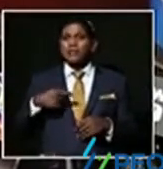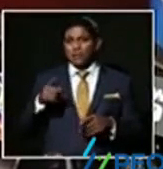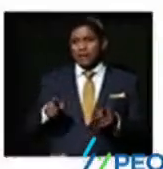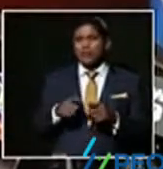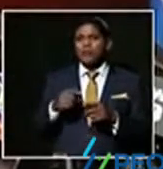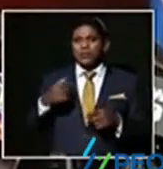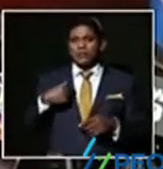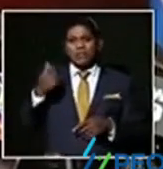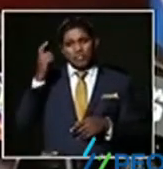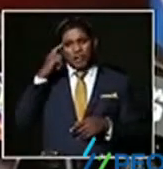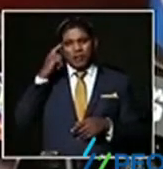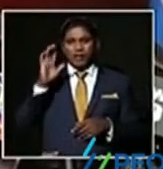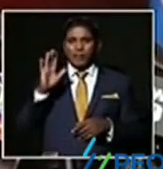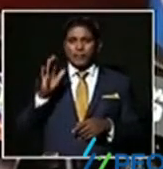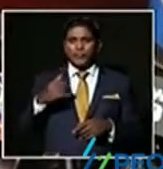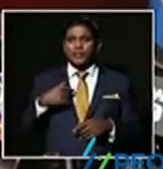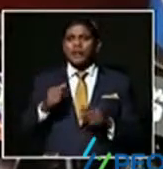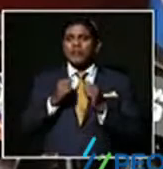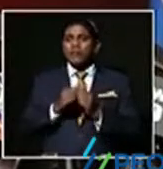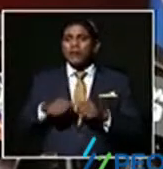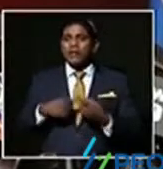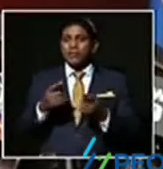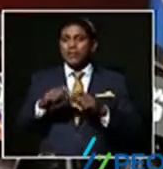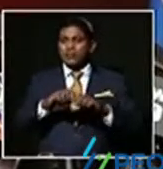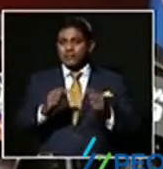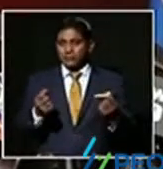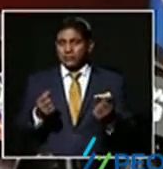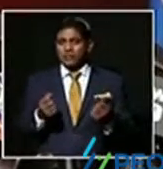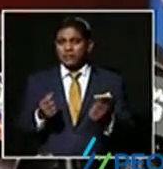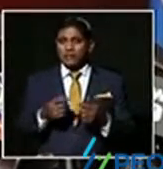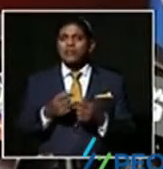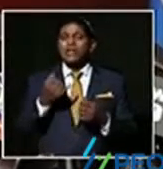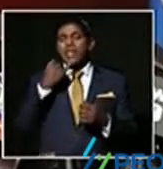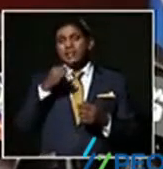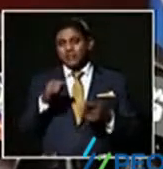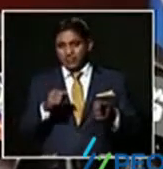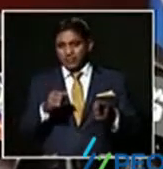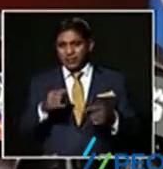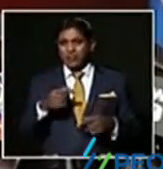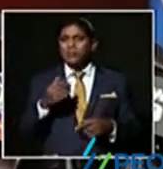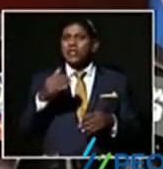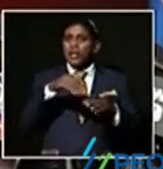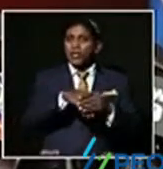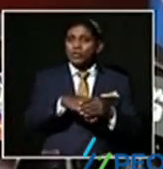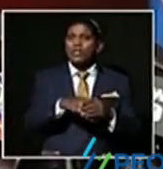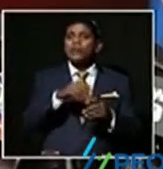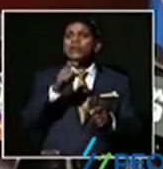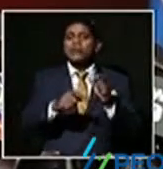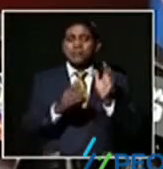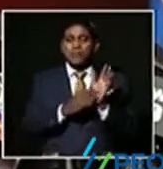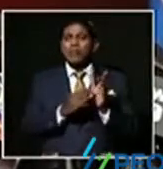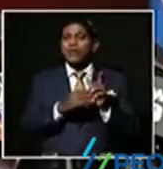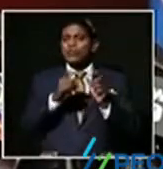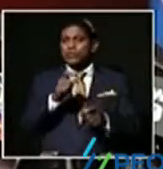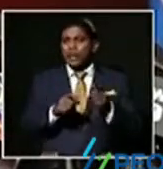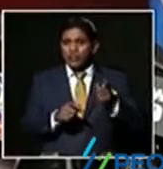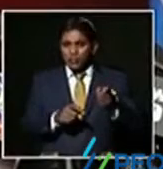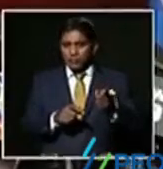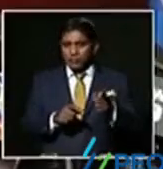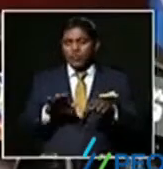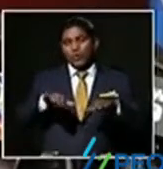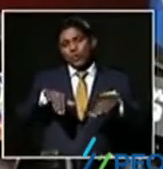ඉඳන් දැනන් හිටියා. දැයි කටයුතු මම හිතන්නේ මම නැති වුණාම හරි පහසු වෙනවා. මොකද මේකේ ඉන්න අනිකුත් සමාජිකයන් ඕනම